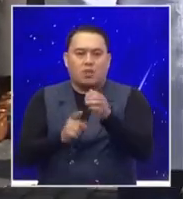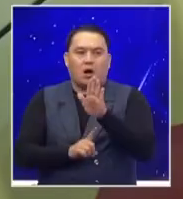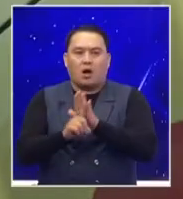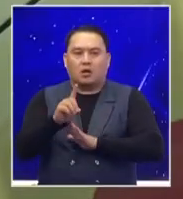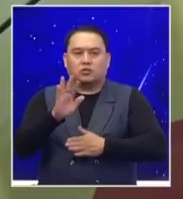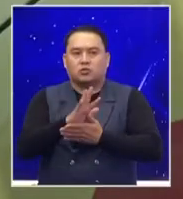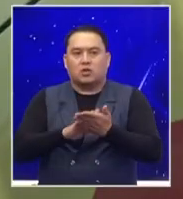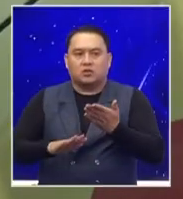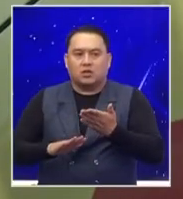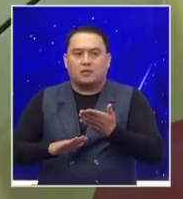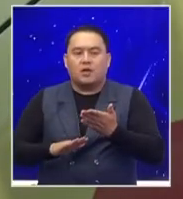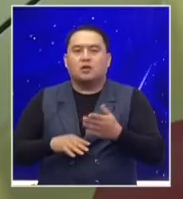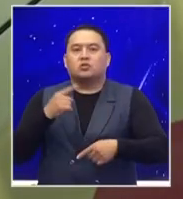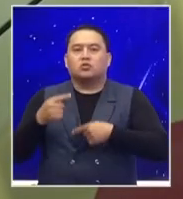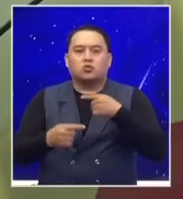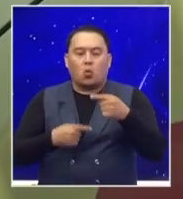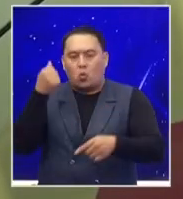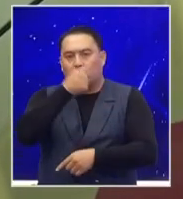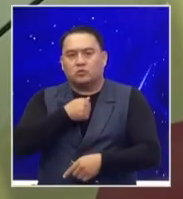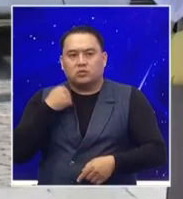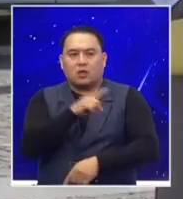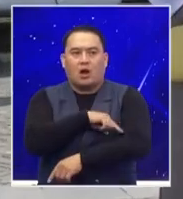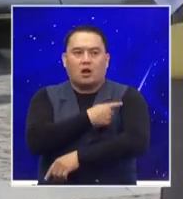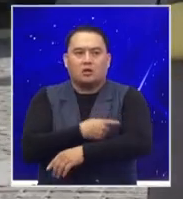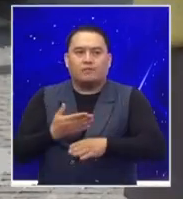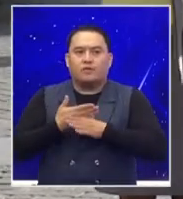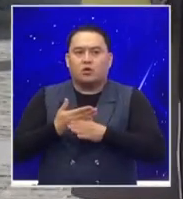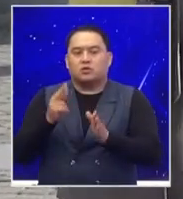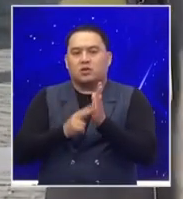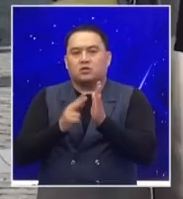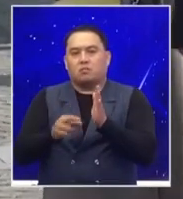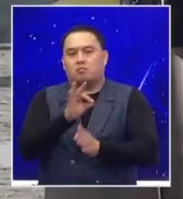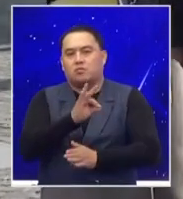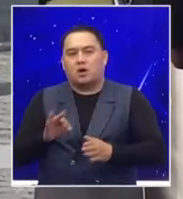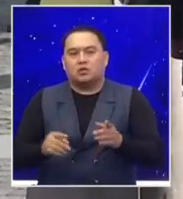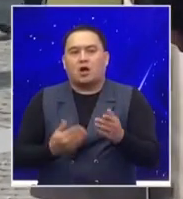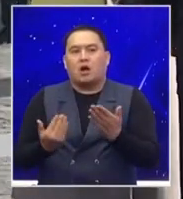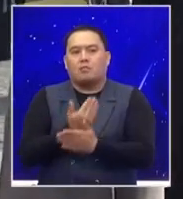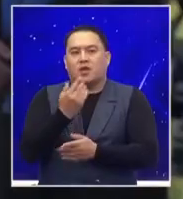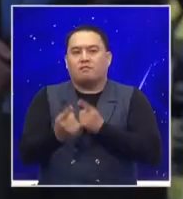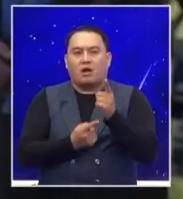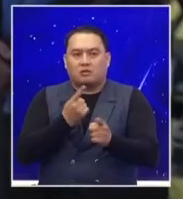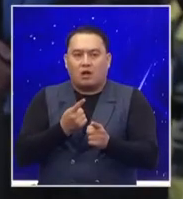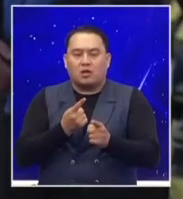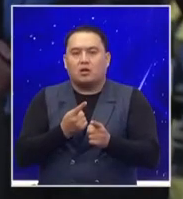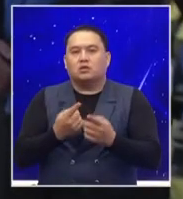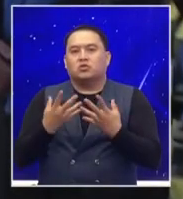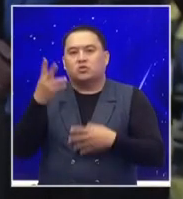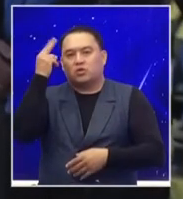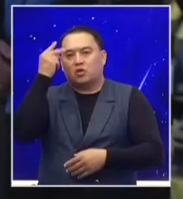әлі де жалғасады. Жыл соңына дейін облыстың санитарлық көліктерін 80%-ға жаңарту, жедел жәрдем бригадаларының